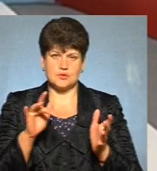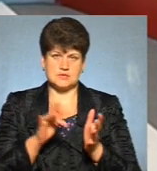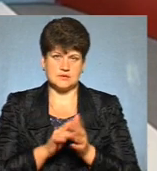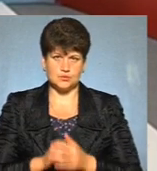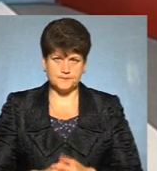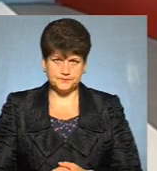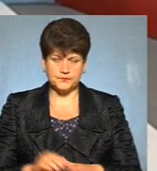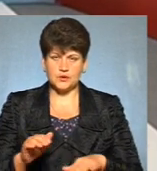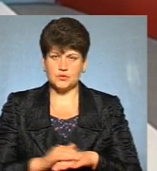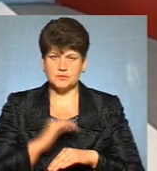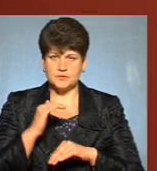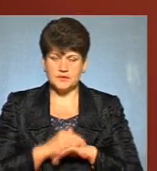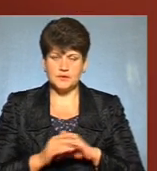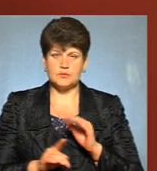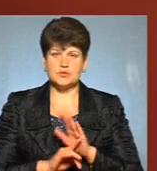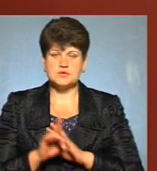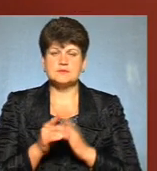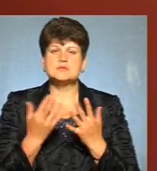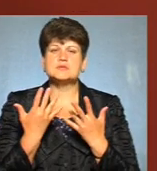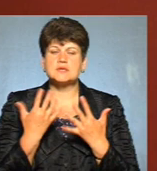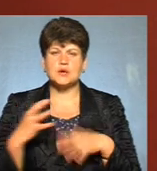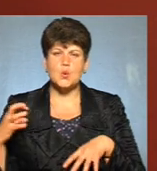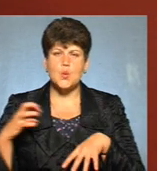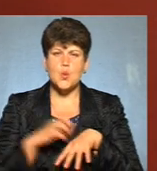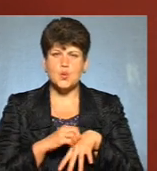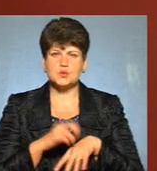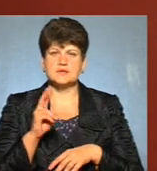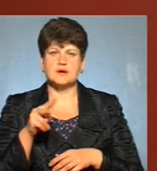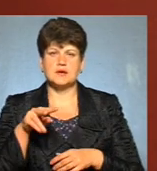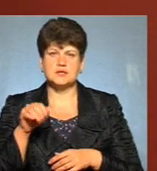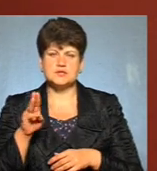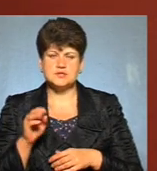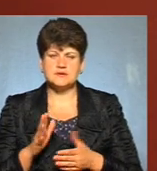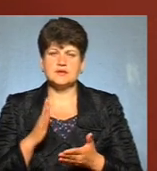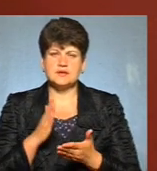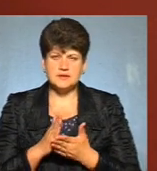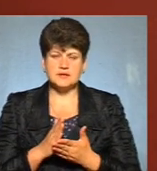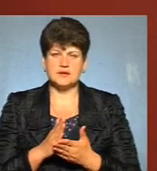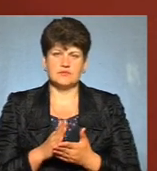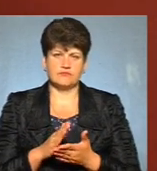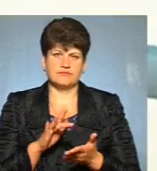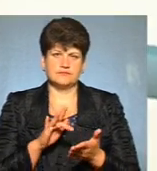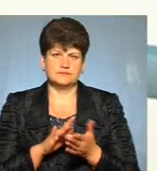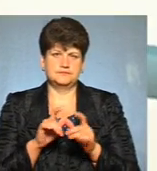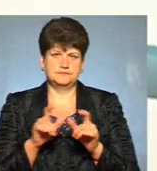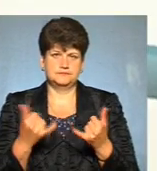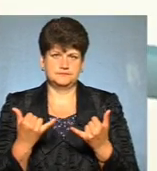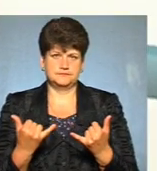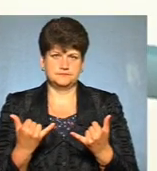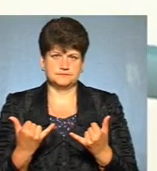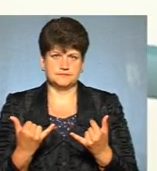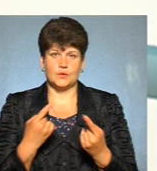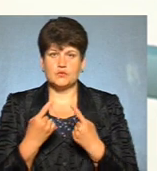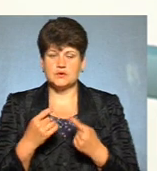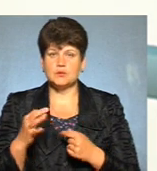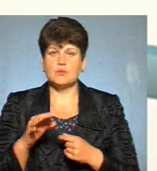Доброго вечора. Почнемо, скільки ж укусів кліщів зафіксували у вашому центрі станом на сьогодні? Якщо говорити про